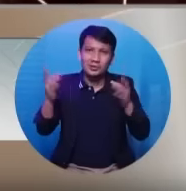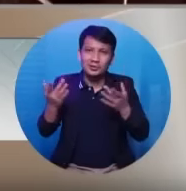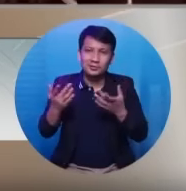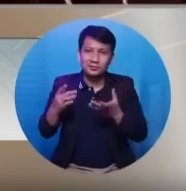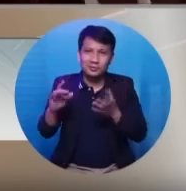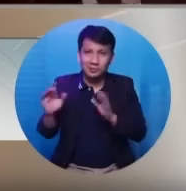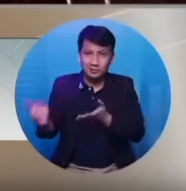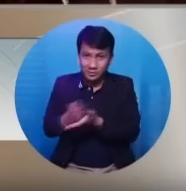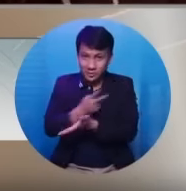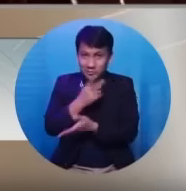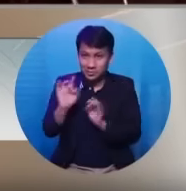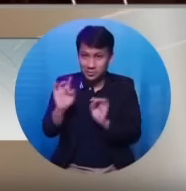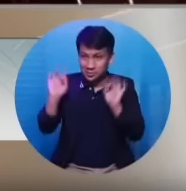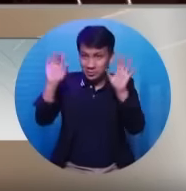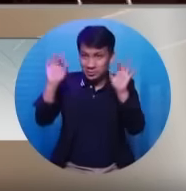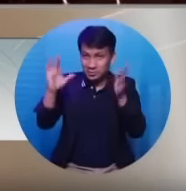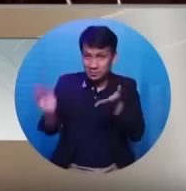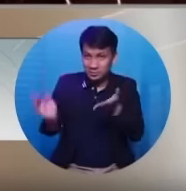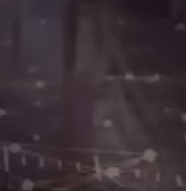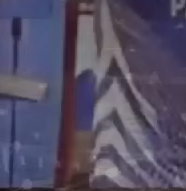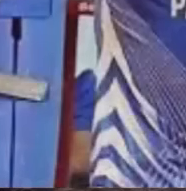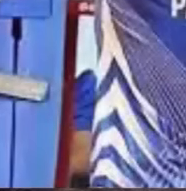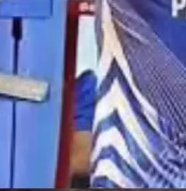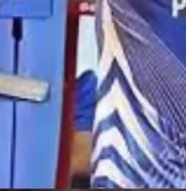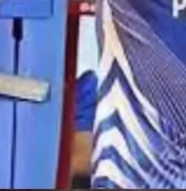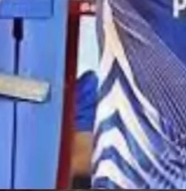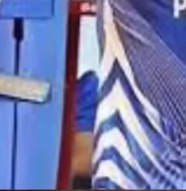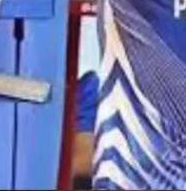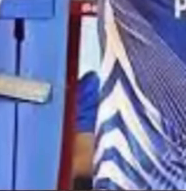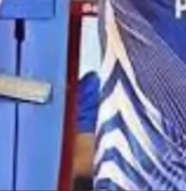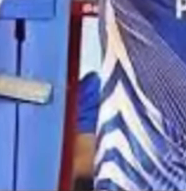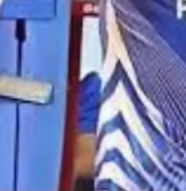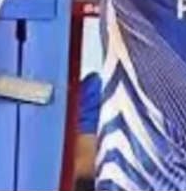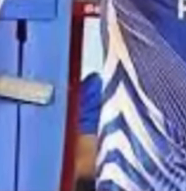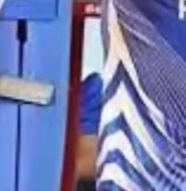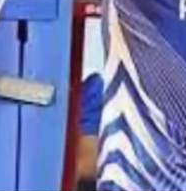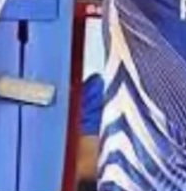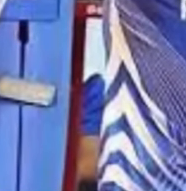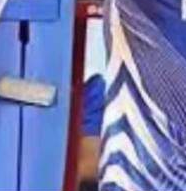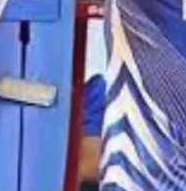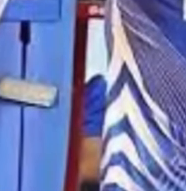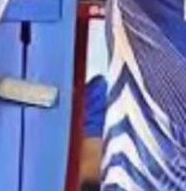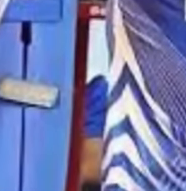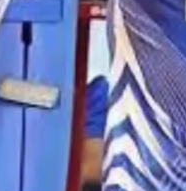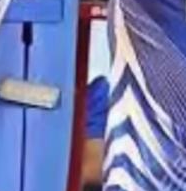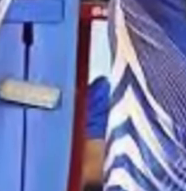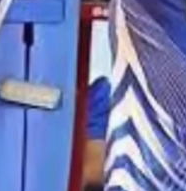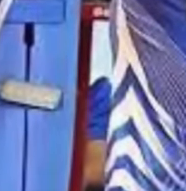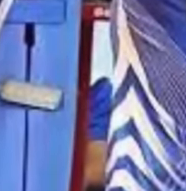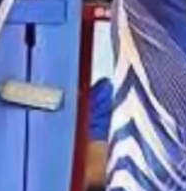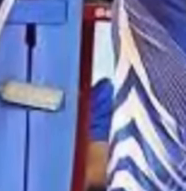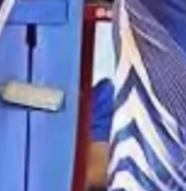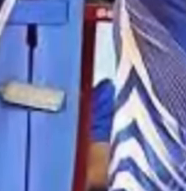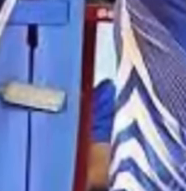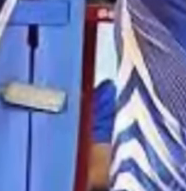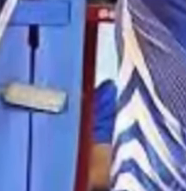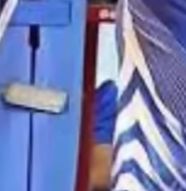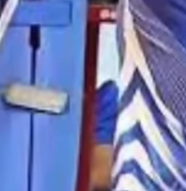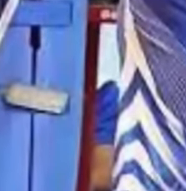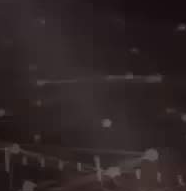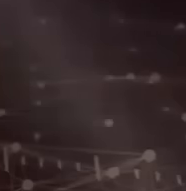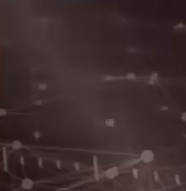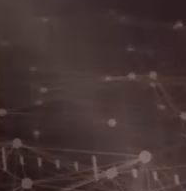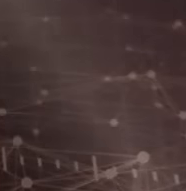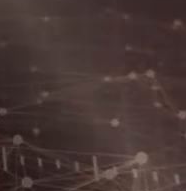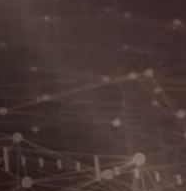Sikat ho daw ata kayo. Kayo ata yung pang, ano, ang tawag nyo? Lalot, ang tawag nyo, ano? Opo, Spiker ba? Nag-represent din po ako